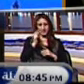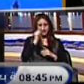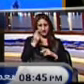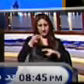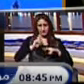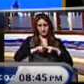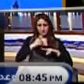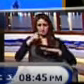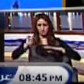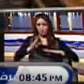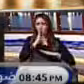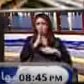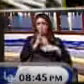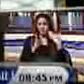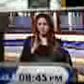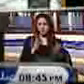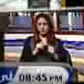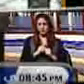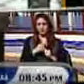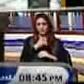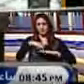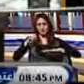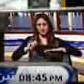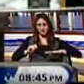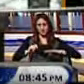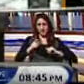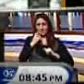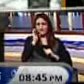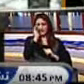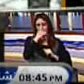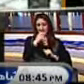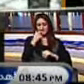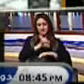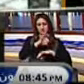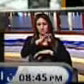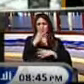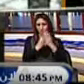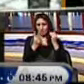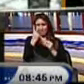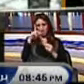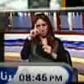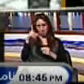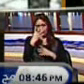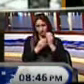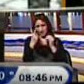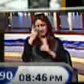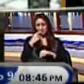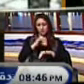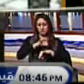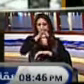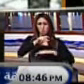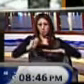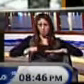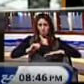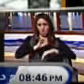لتقديم المستندات. محكمة جنايات الجيزة أجلت محاكمة علاء وجمال نجلي الرئيس السابق حسني